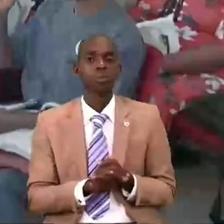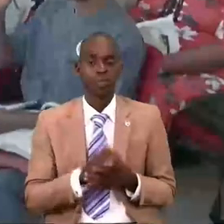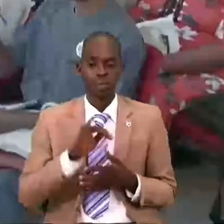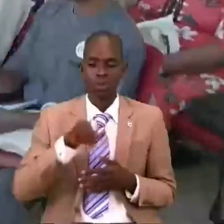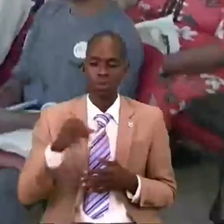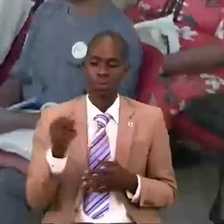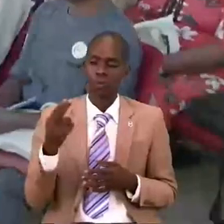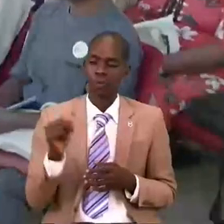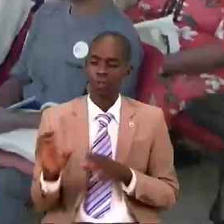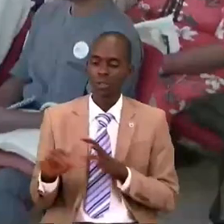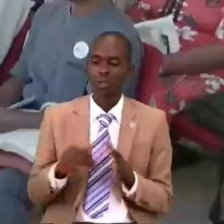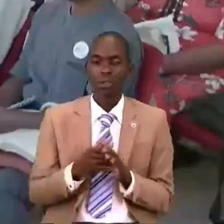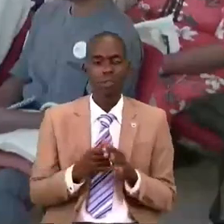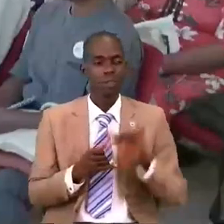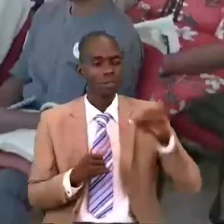Je le ferai.